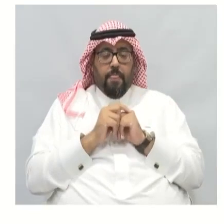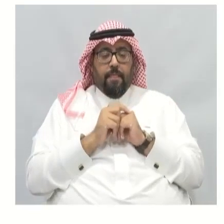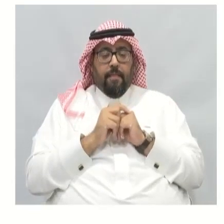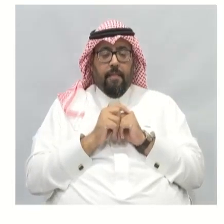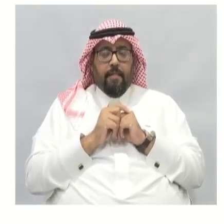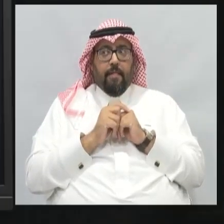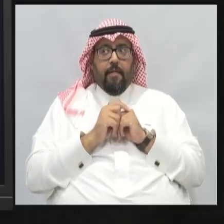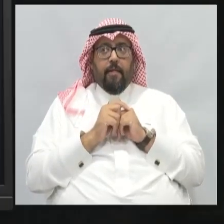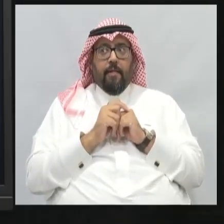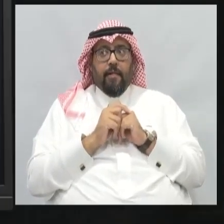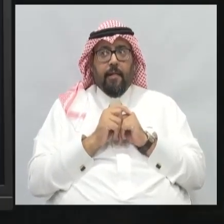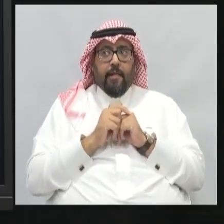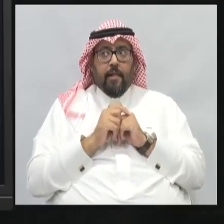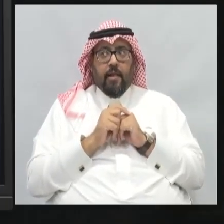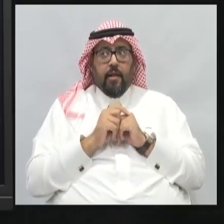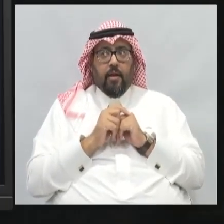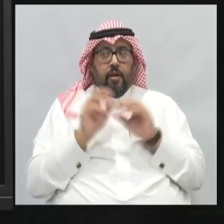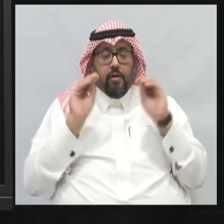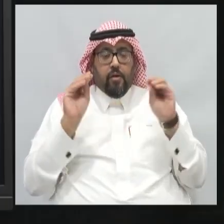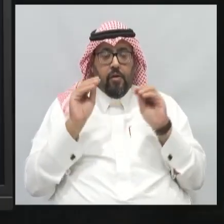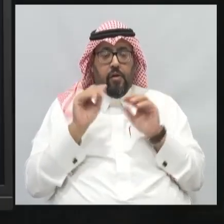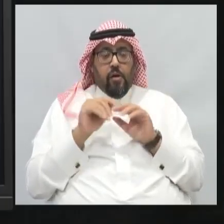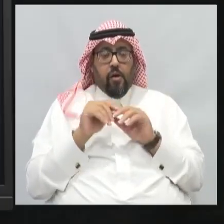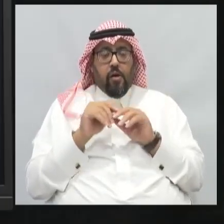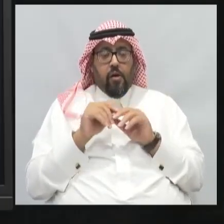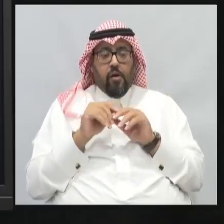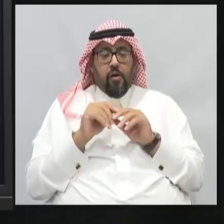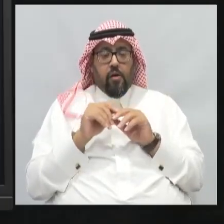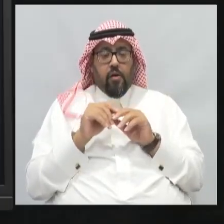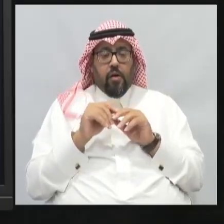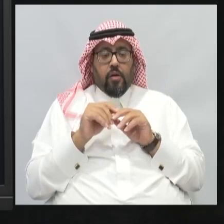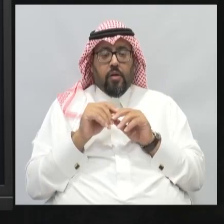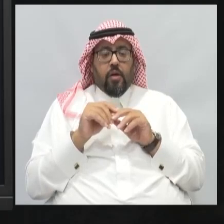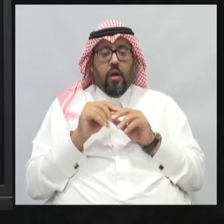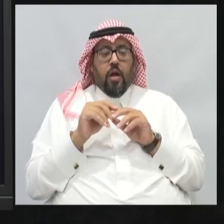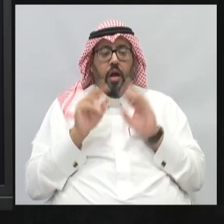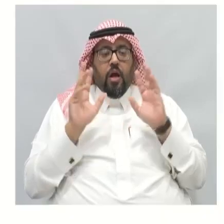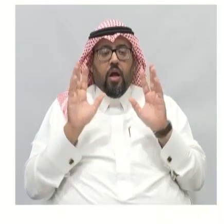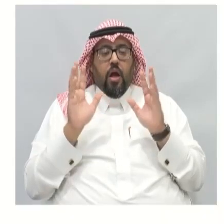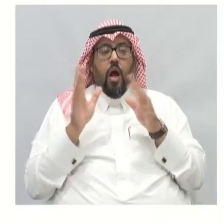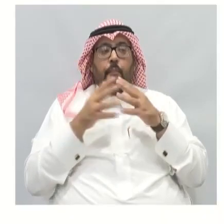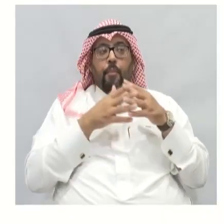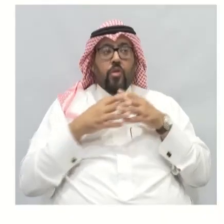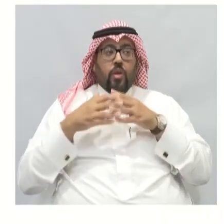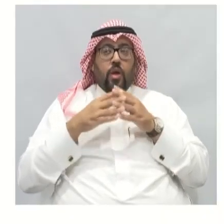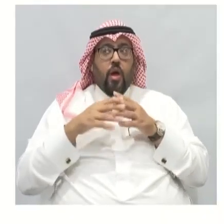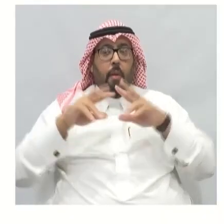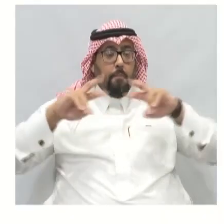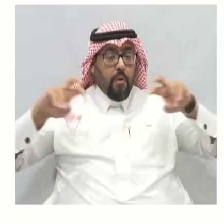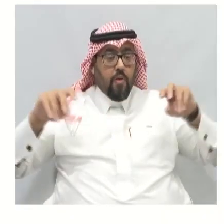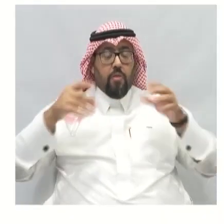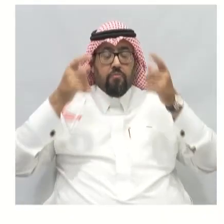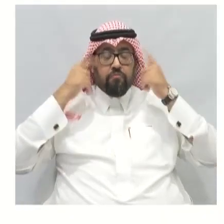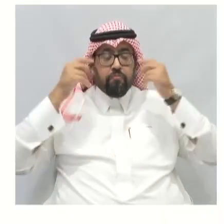العالميه اذا عندما نقول ان الولايات المتحده رائده في مجال البحث العلمي